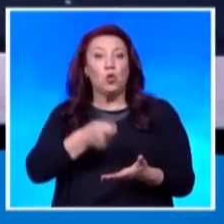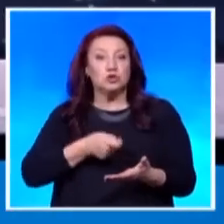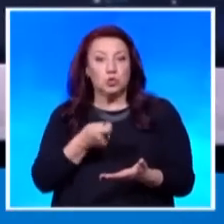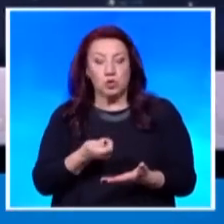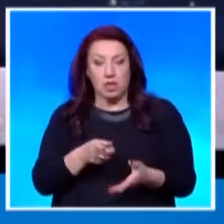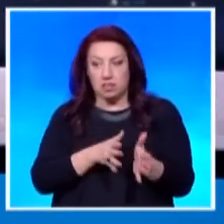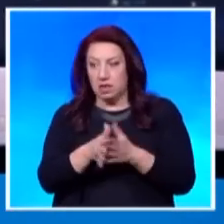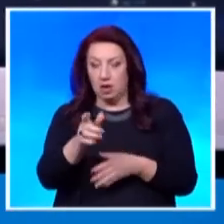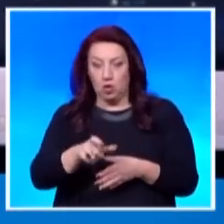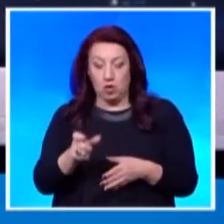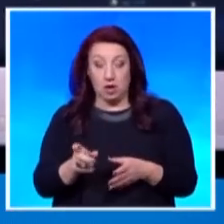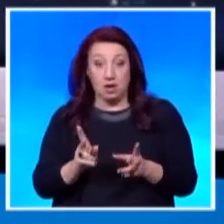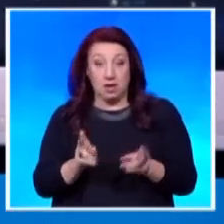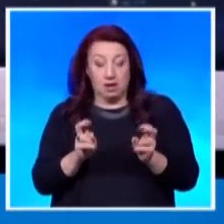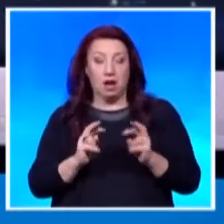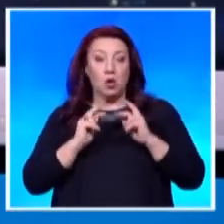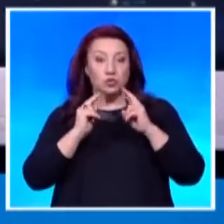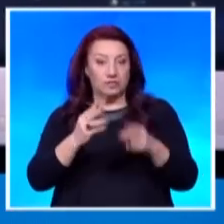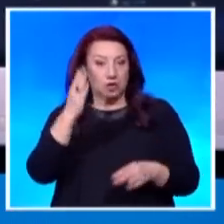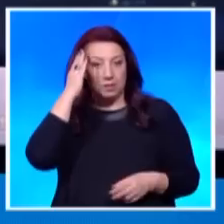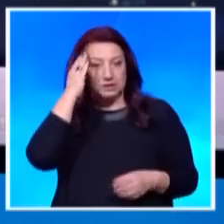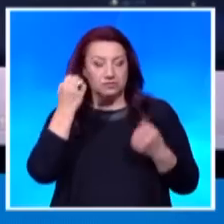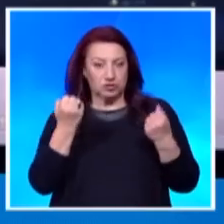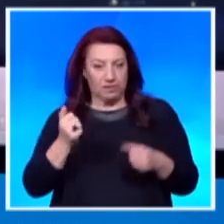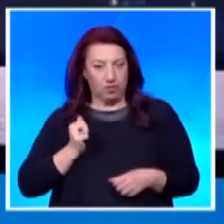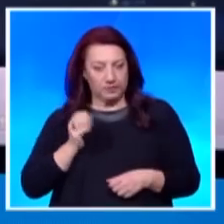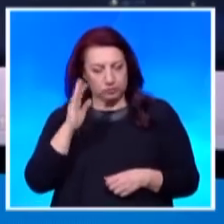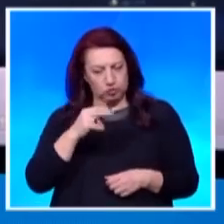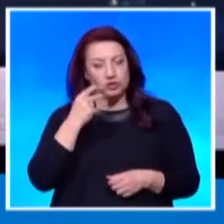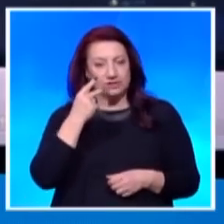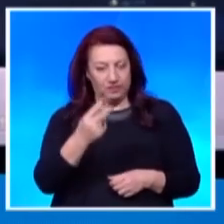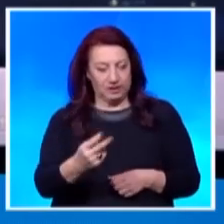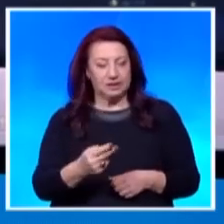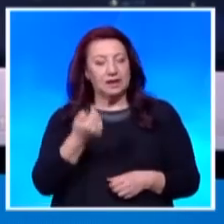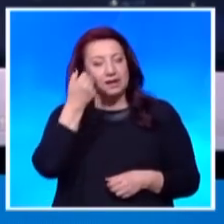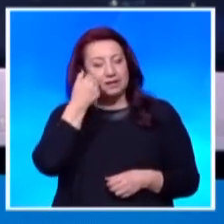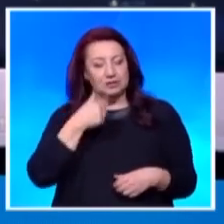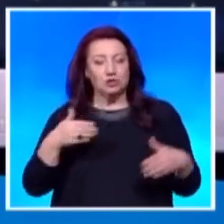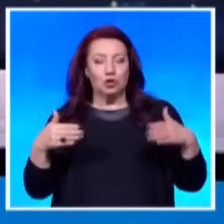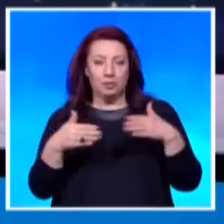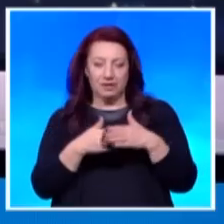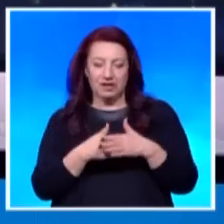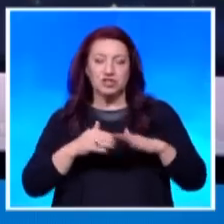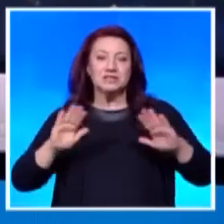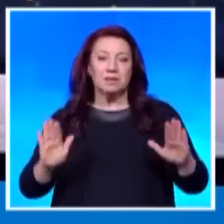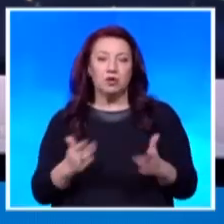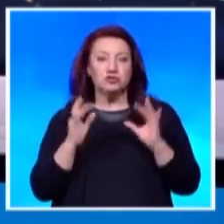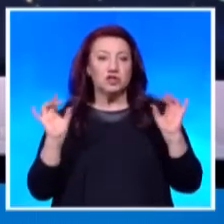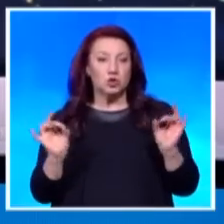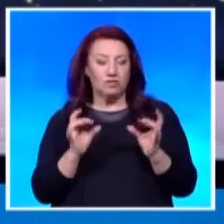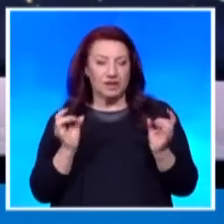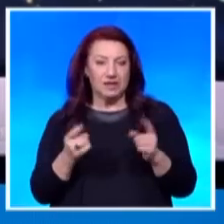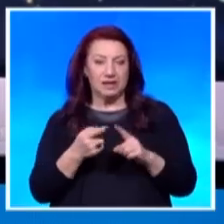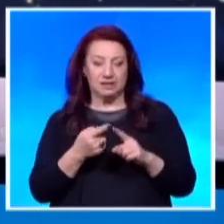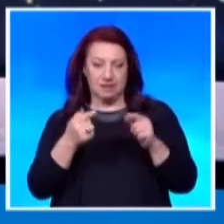от Министерството на здравеопазването и Здравната каса след минути. Започват BTV новините. Добър вечер, аз съм Виктория Петрова. Добър вечер, аз съм